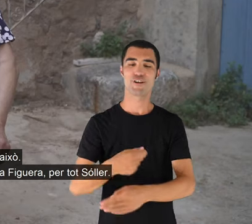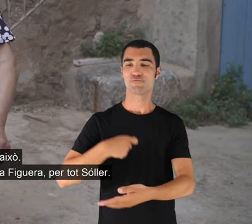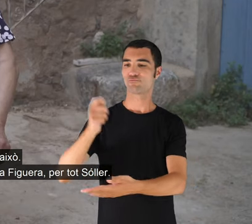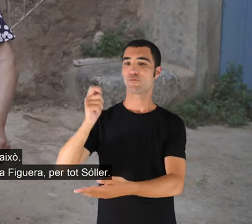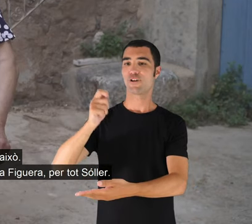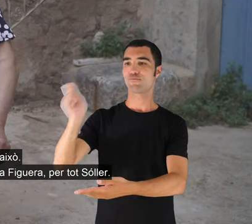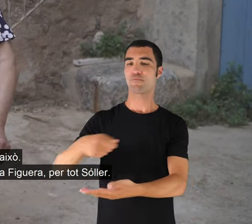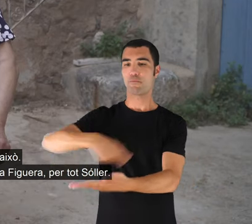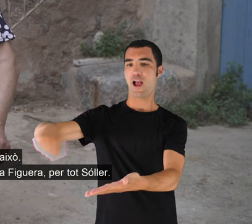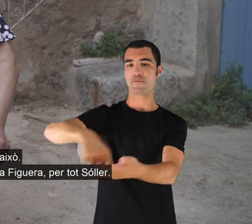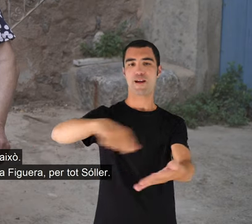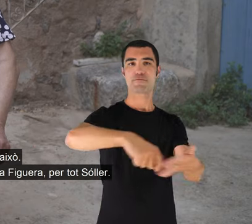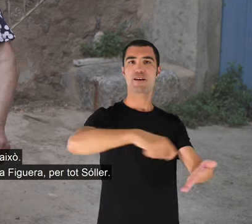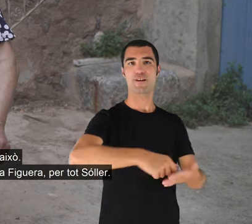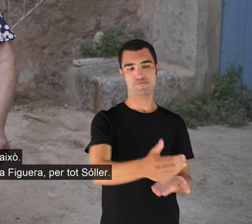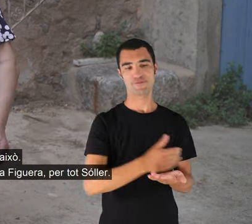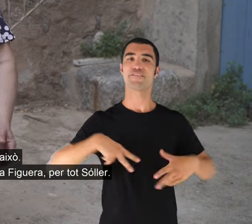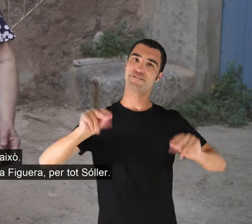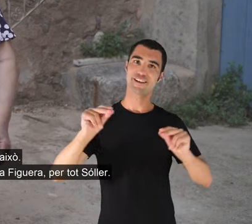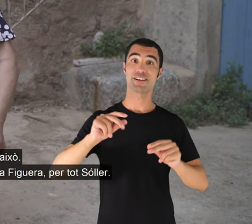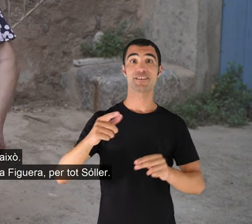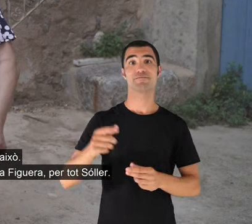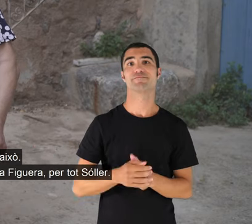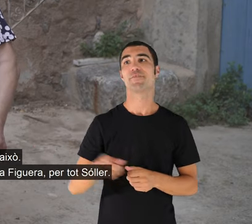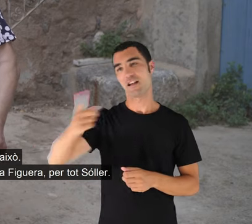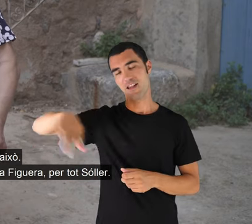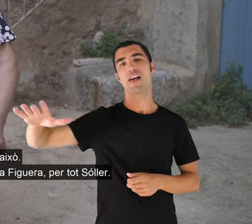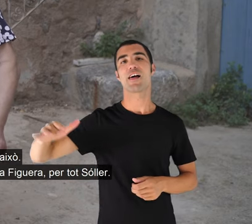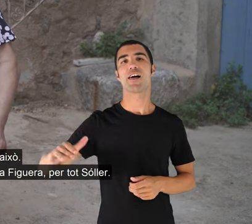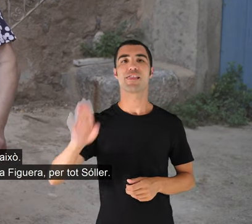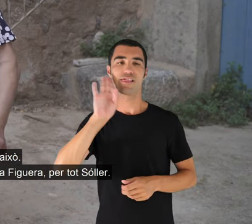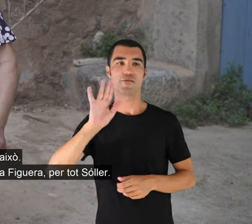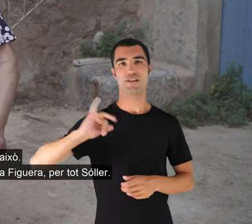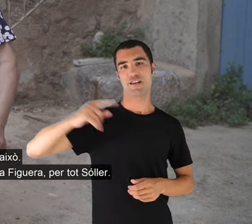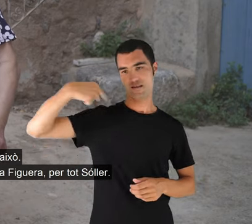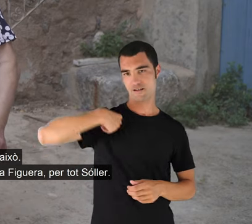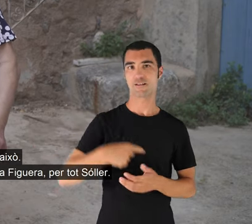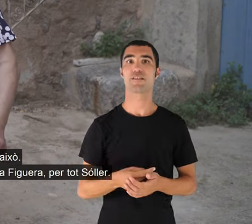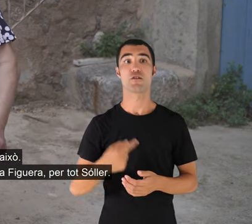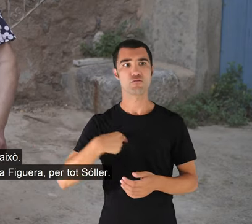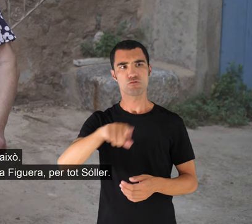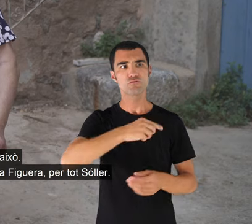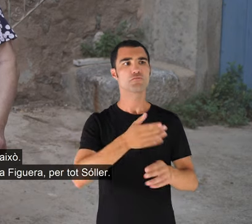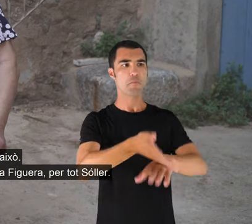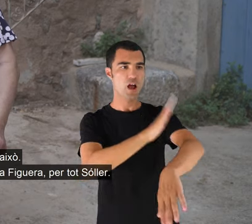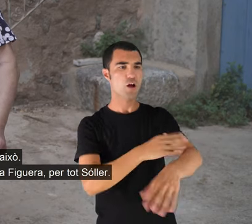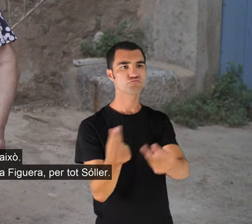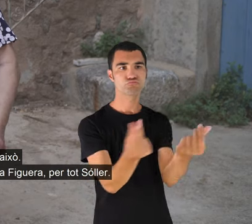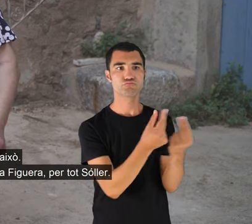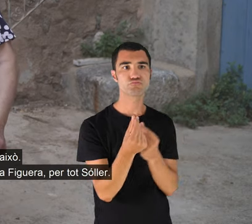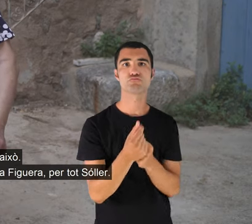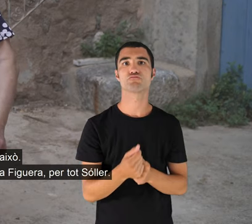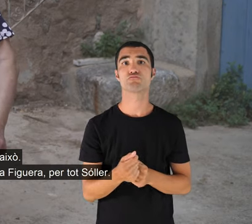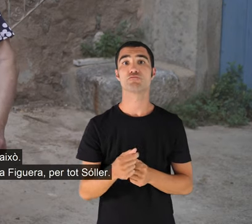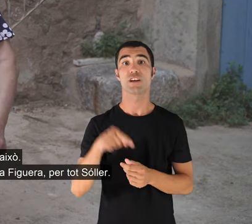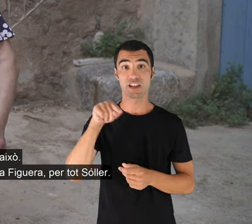la Puríssima de Lourdes. Sí, la això, això també ja ho a Mallorca. Idò, però això és d'aquí. I va passar